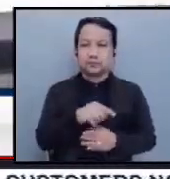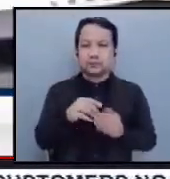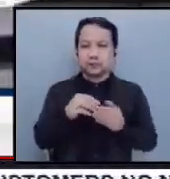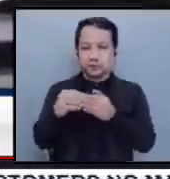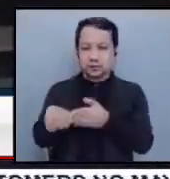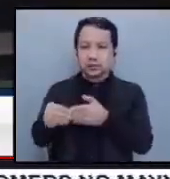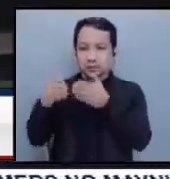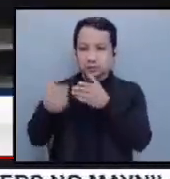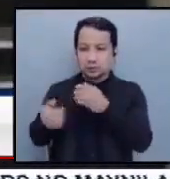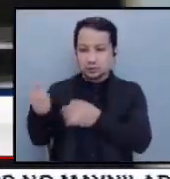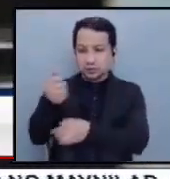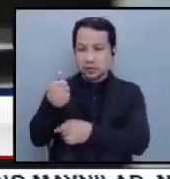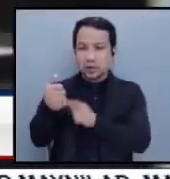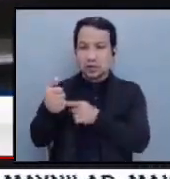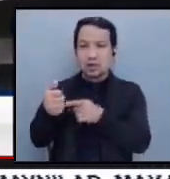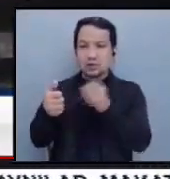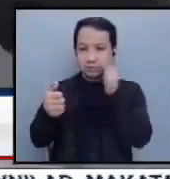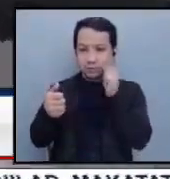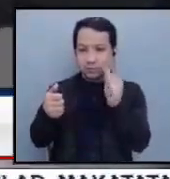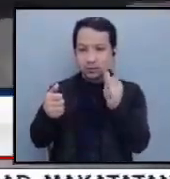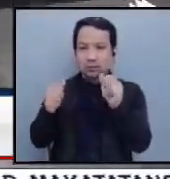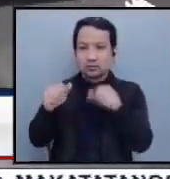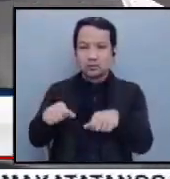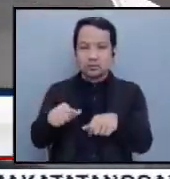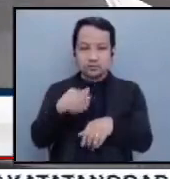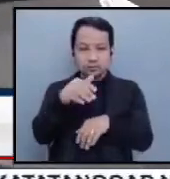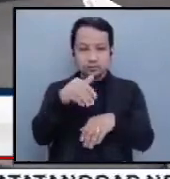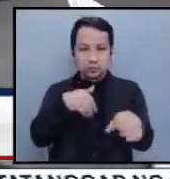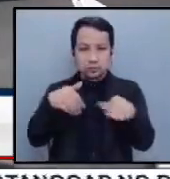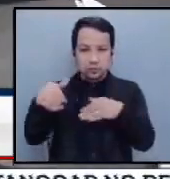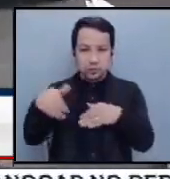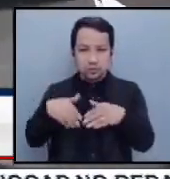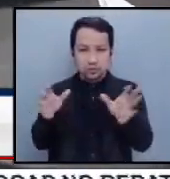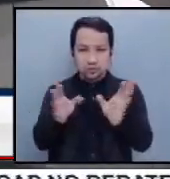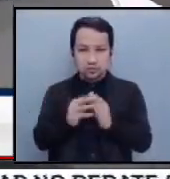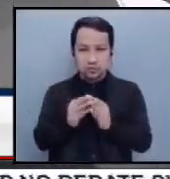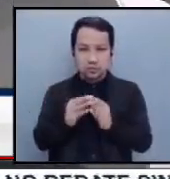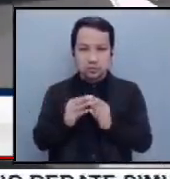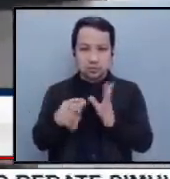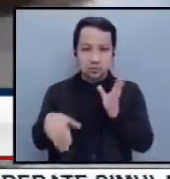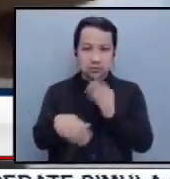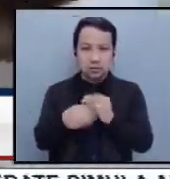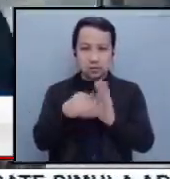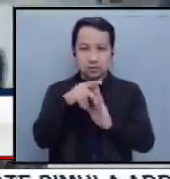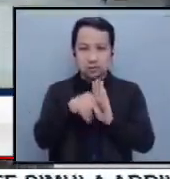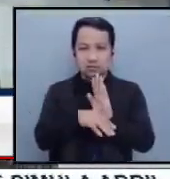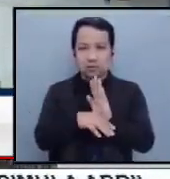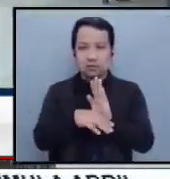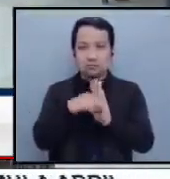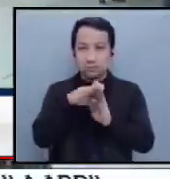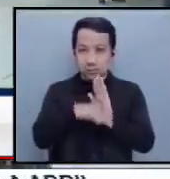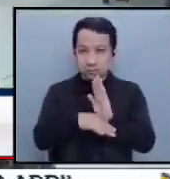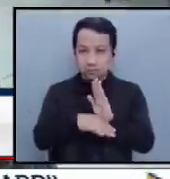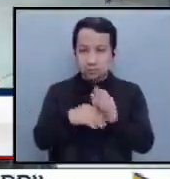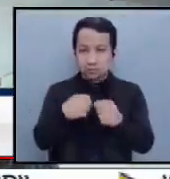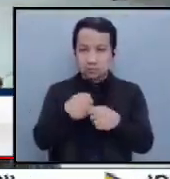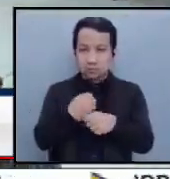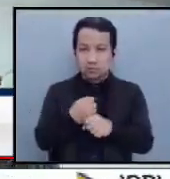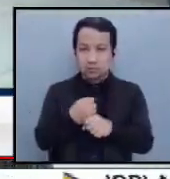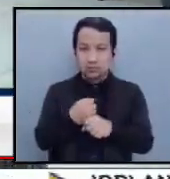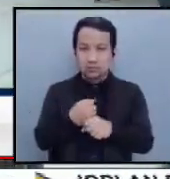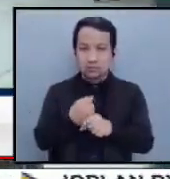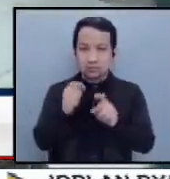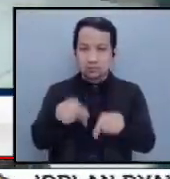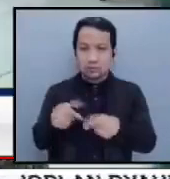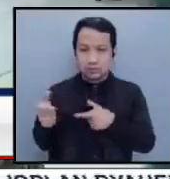si Ferolino ang magpapatawag ng mga pulong, babalangkas ng karagdagang guidelines at magpapatupad ng mandato ng